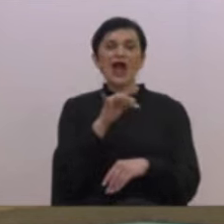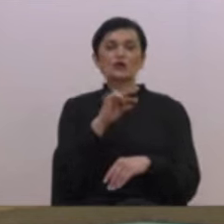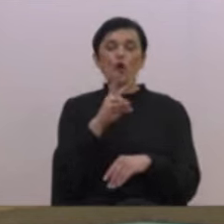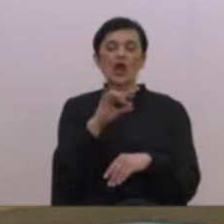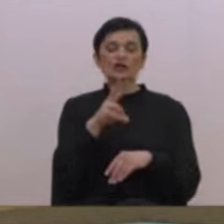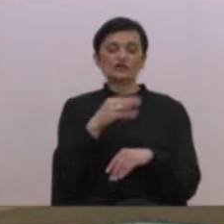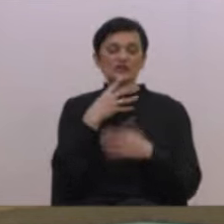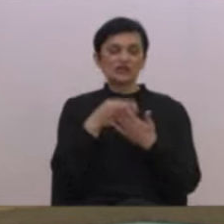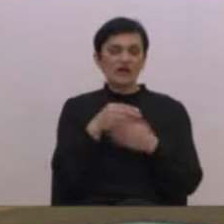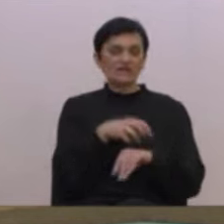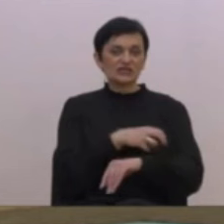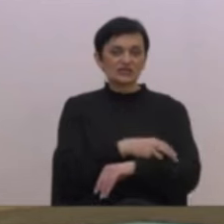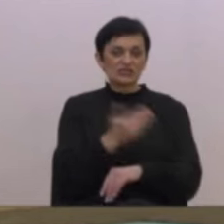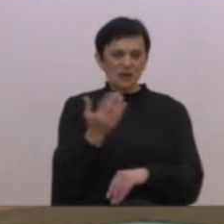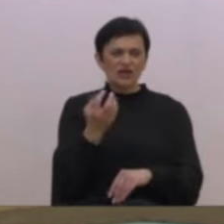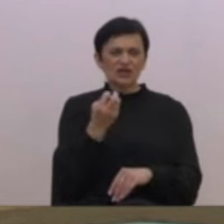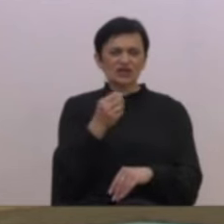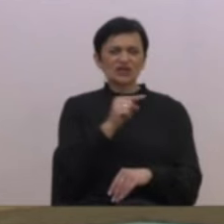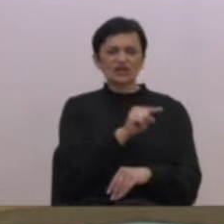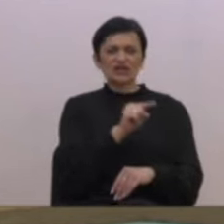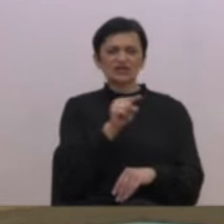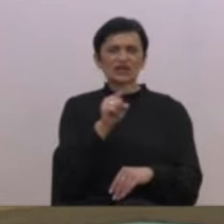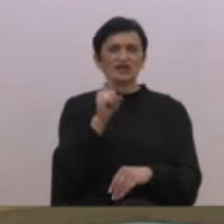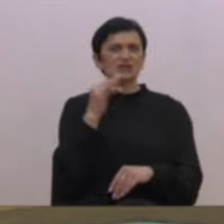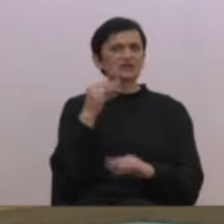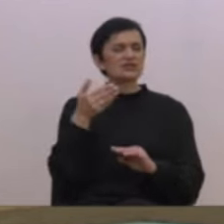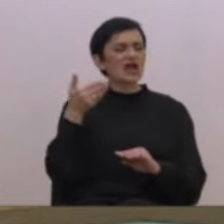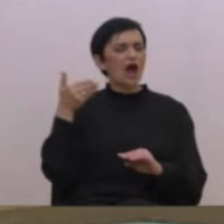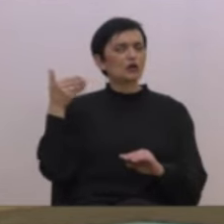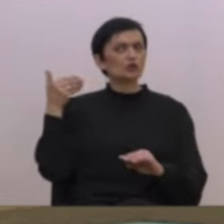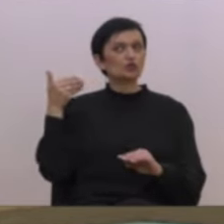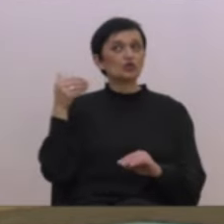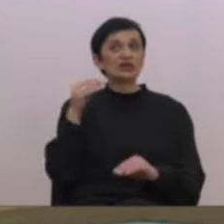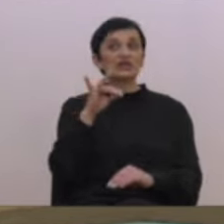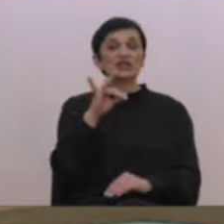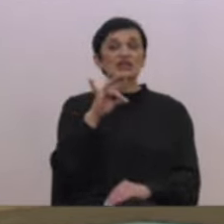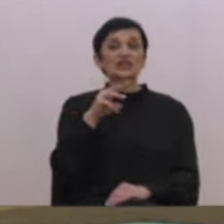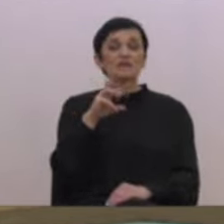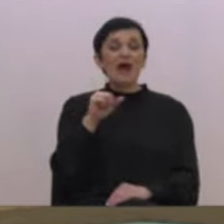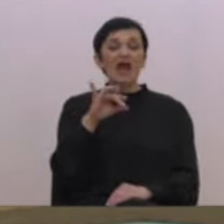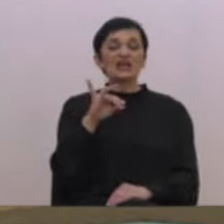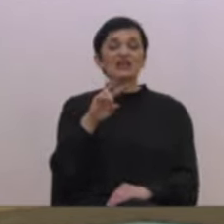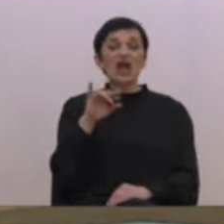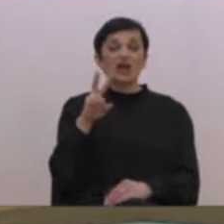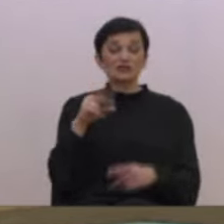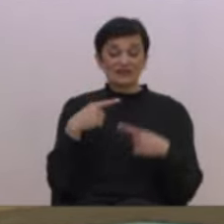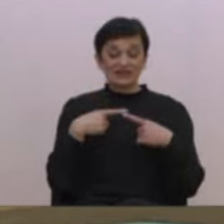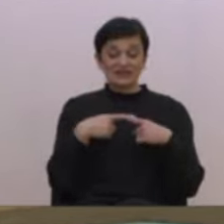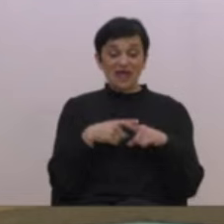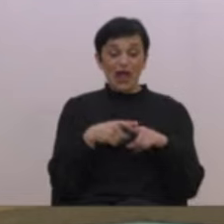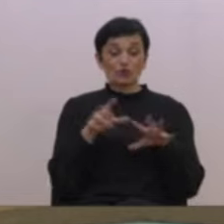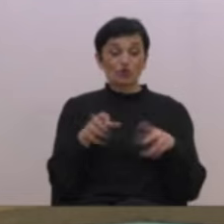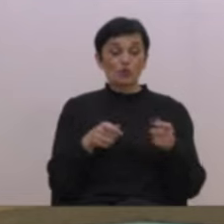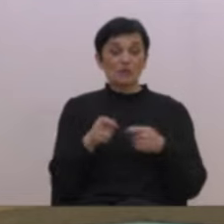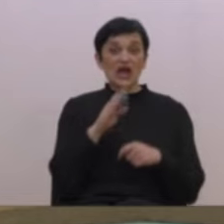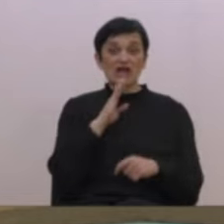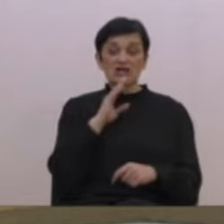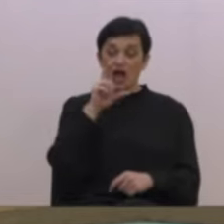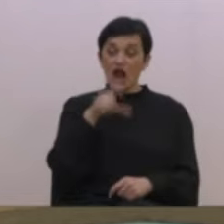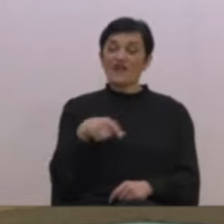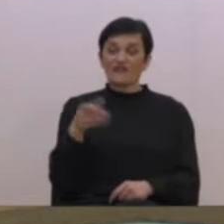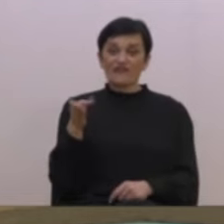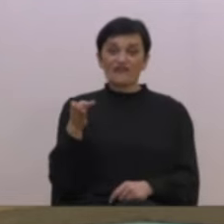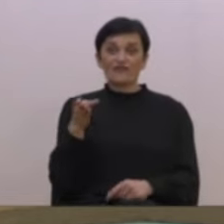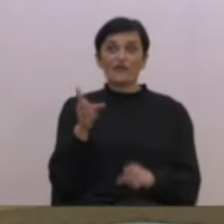აქვს, კიდეც შეიძლება ყავდა წარსულში. ირმა ინაშვილს, ანუ ტექნიკურად პრეზიდენტი ქალი ყავს. როგორ შეიძლება თქვა, რომ